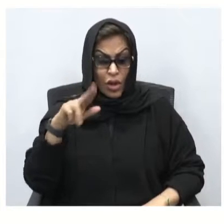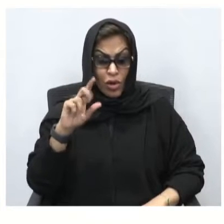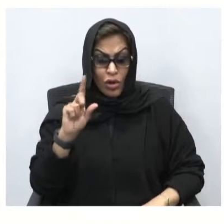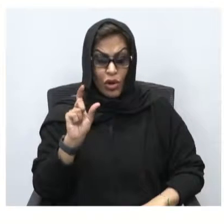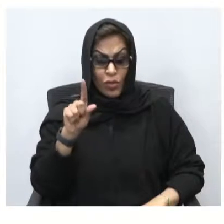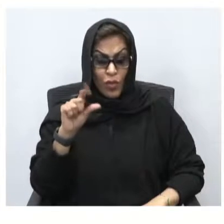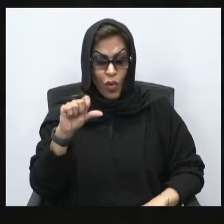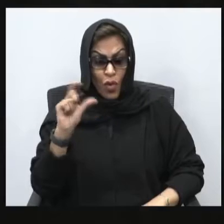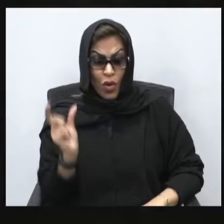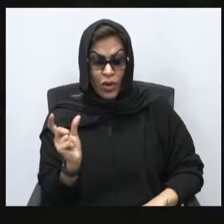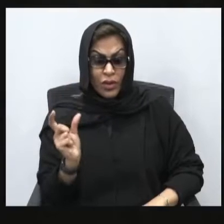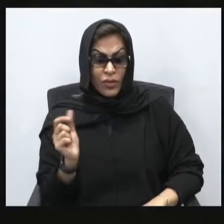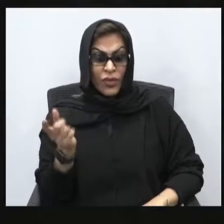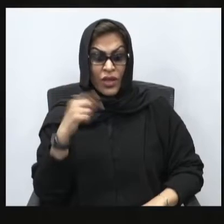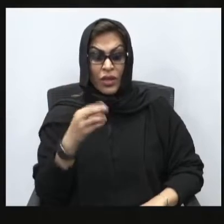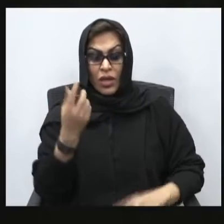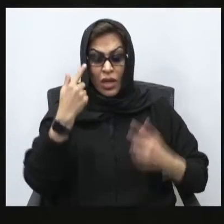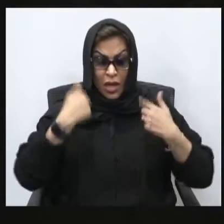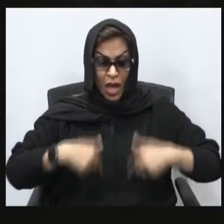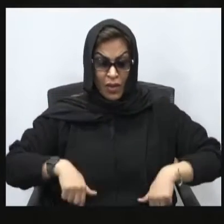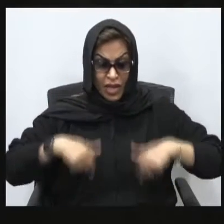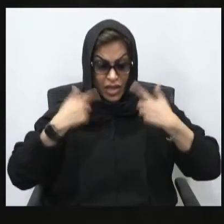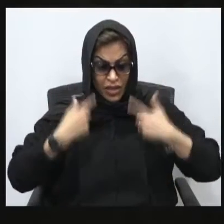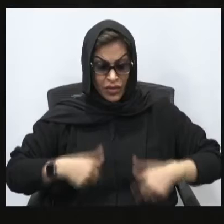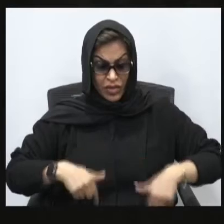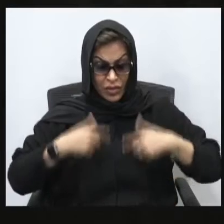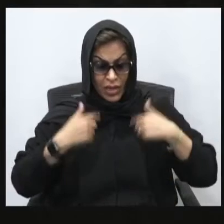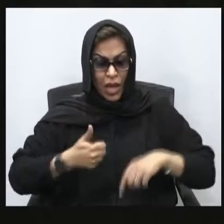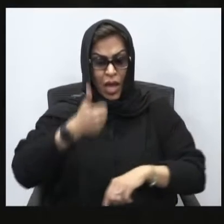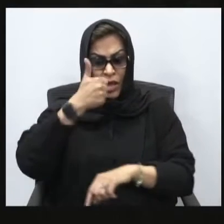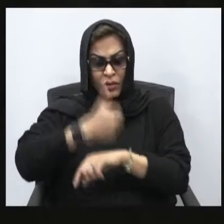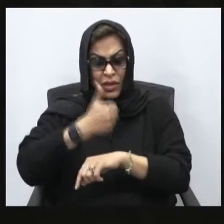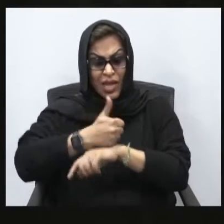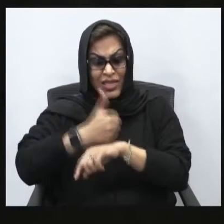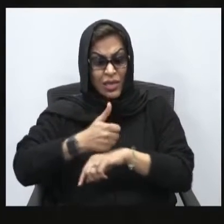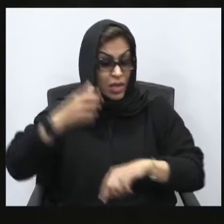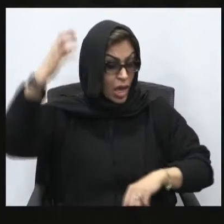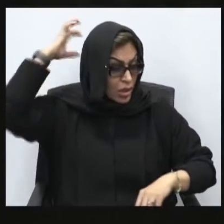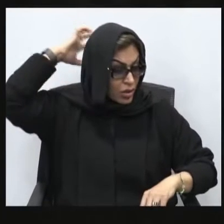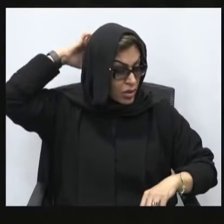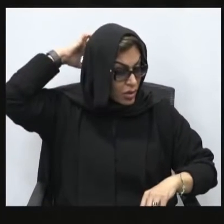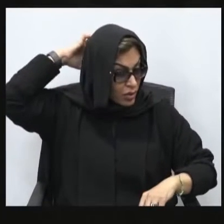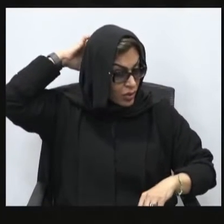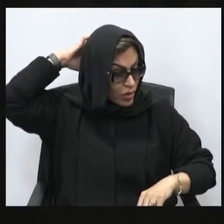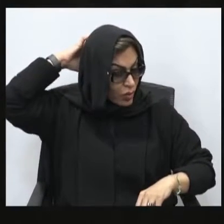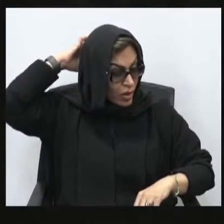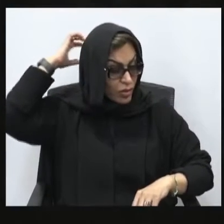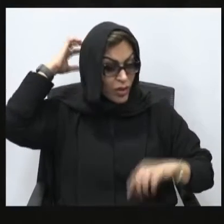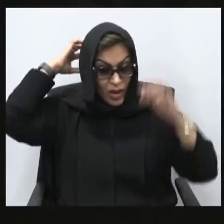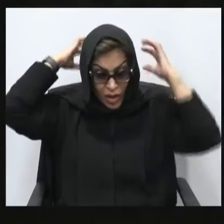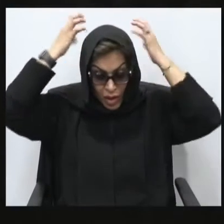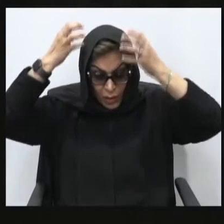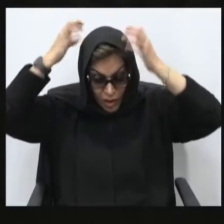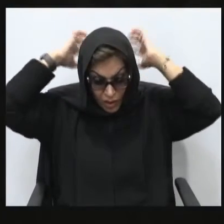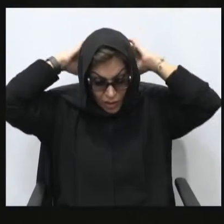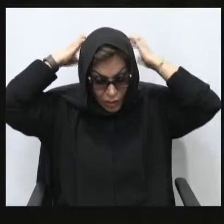جميع العمليات التي في الجسم تحدث تعتمد على ممتاز على الخلايا العصبيه